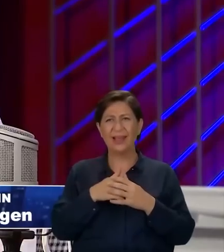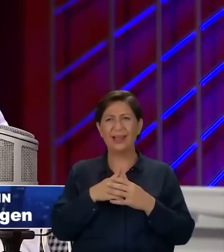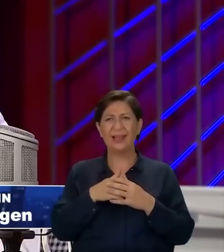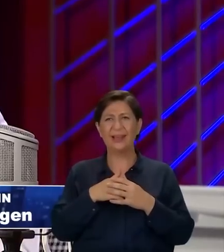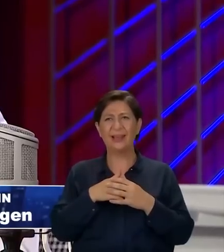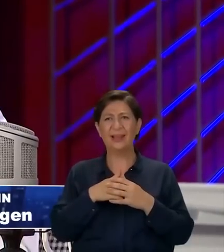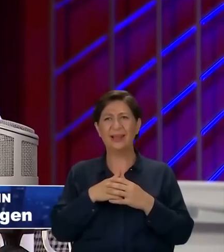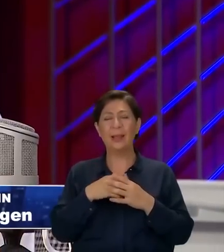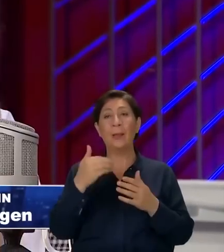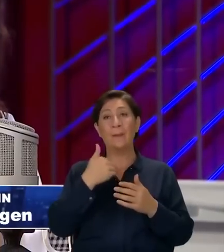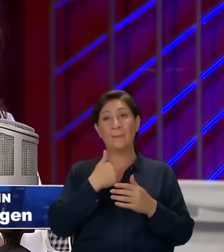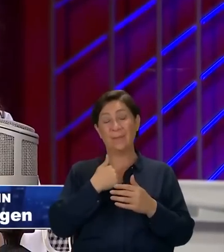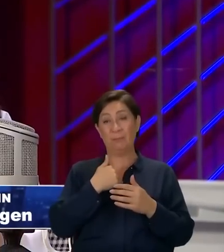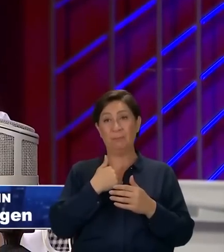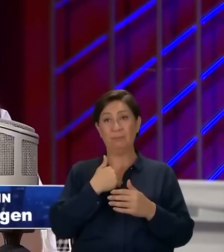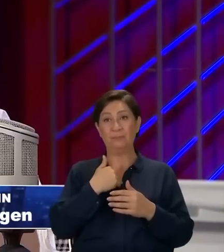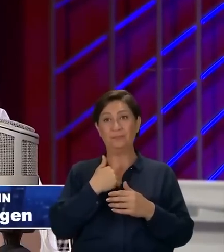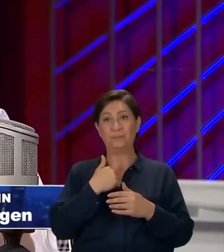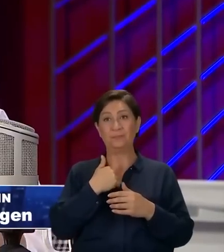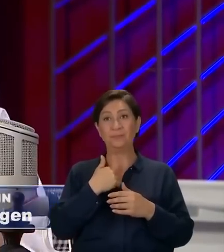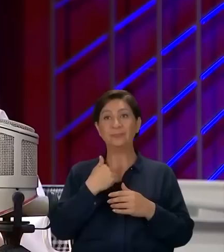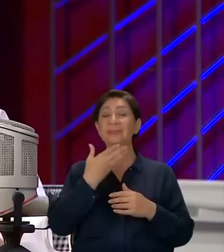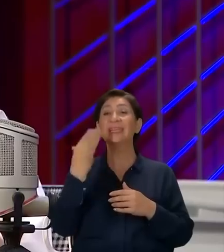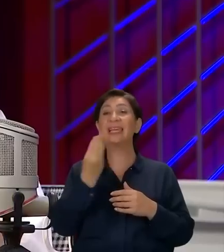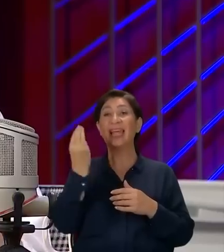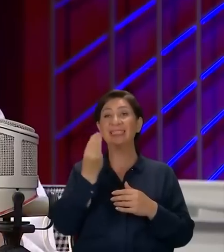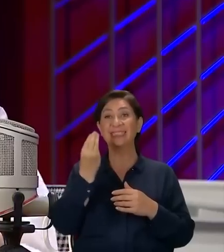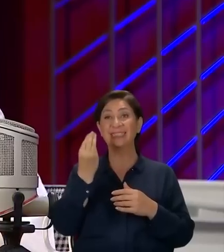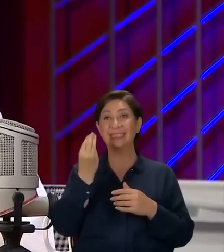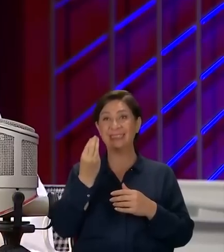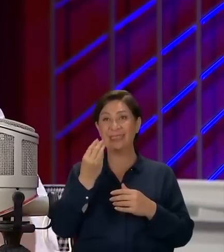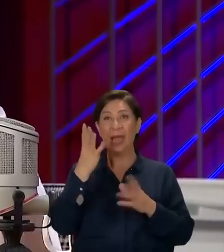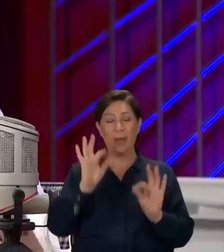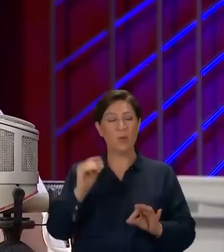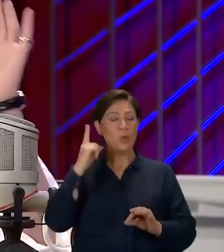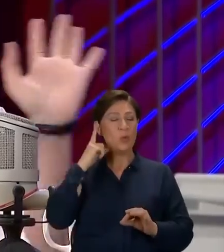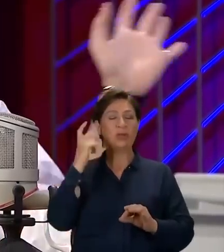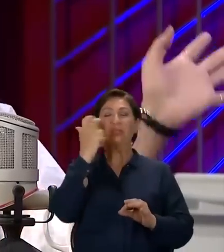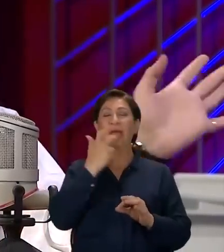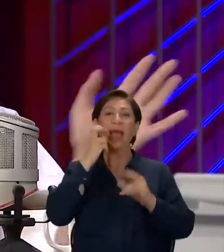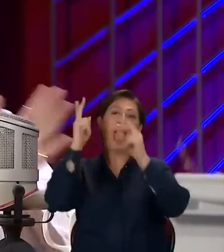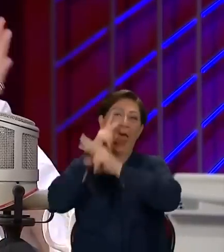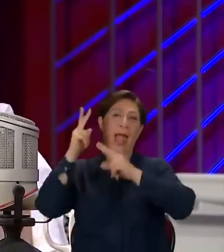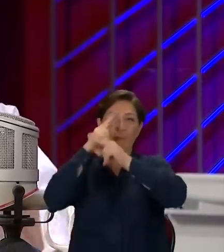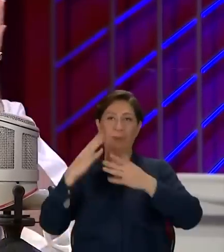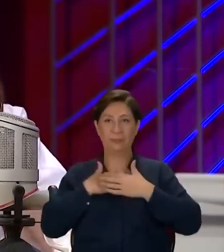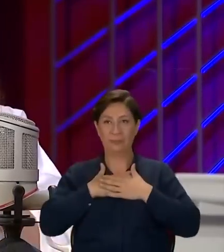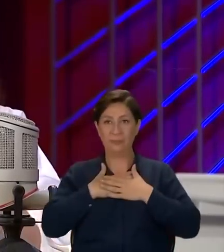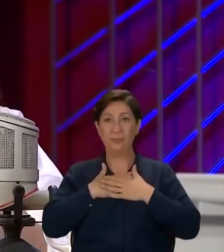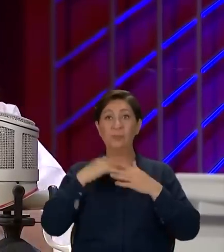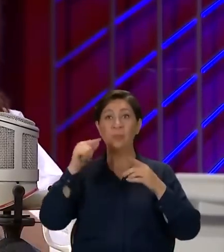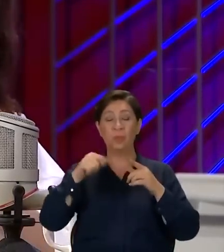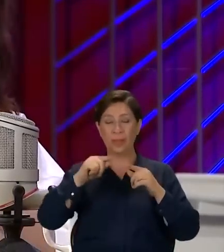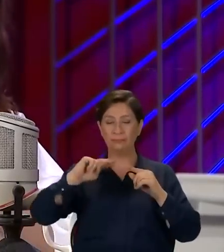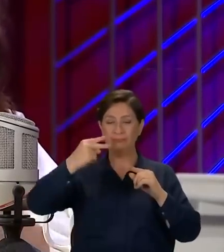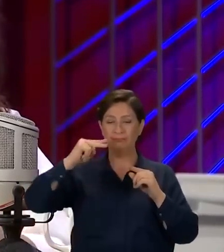Şimdi benim ergenliğim boyunca hep zaten bir ünlü olmak, şarkıcı olmak hep bir hayalimdi. Ve bunların